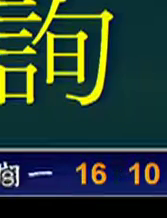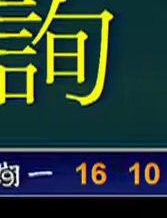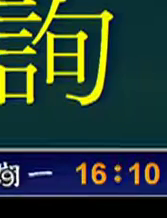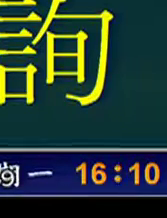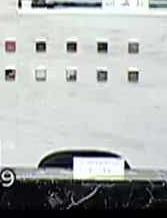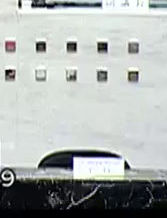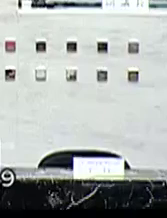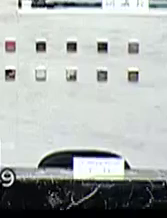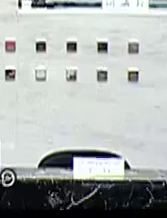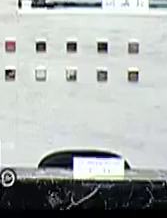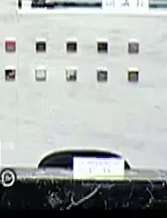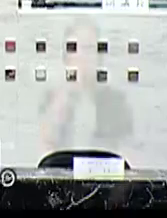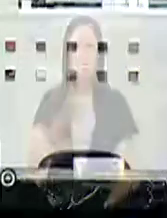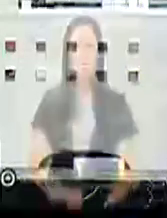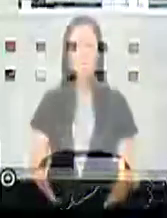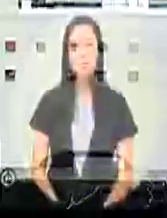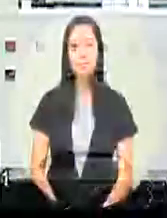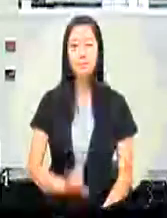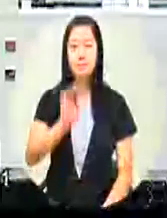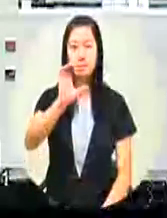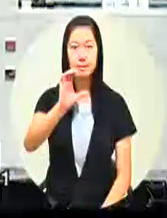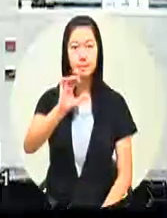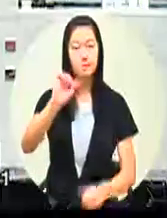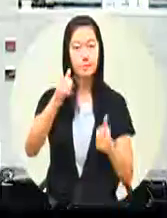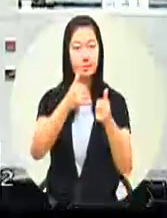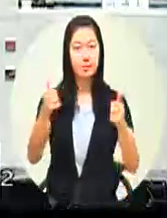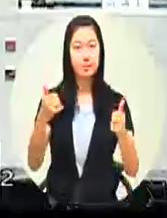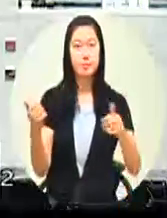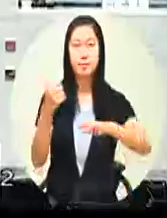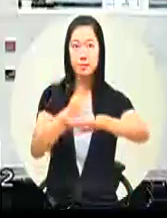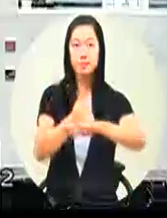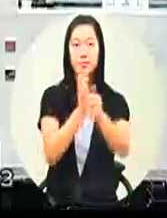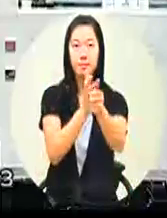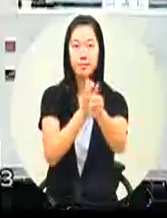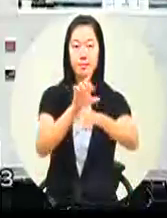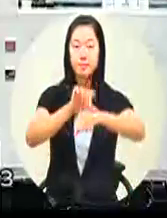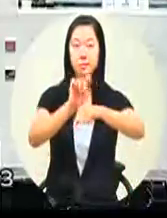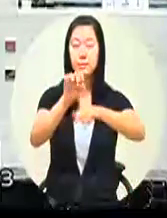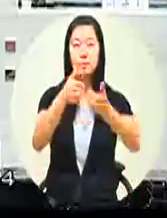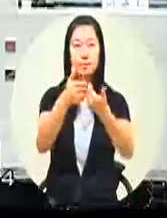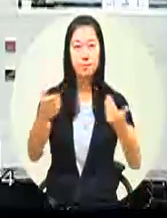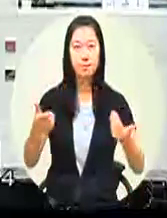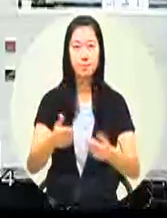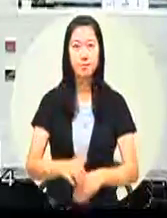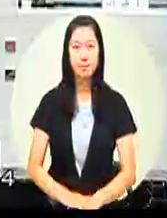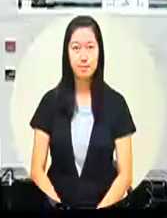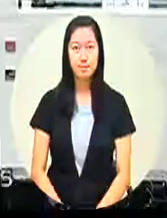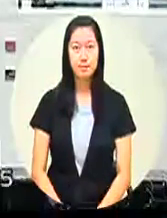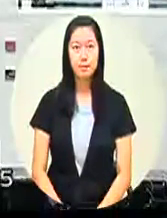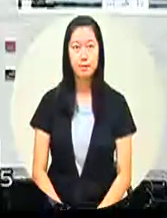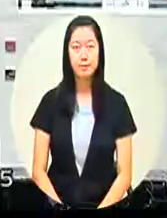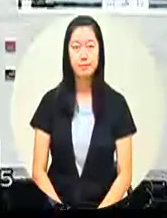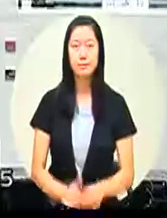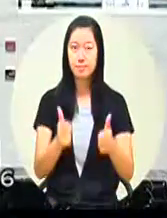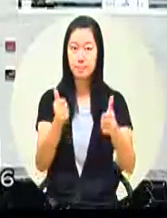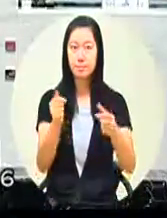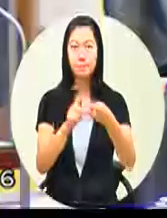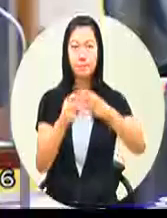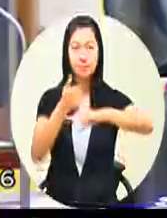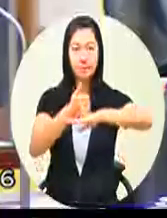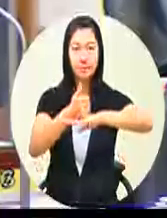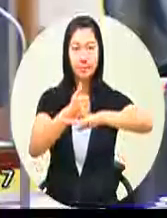接着下来哈，请方新燕议员直选，时间十五分钟。 好，谢谢主席